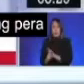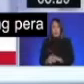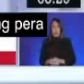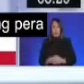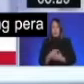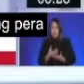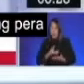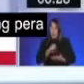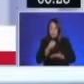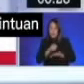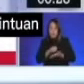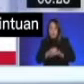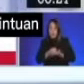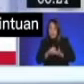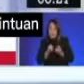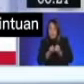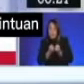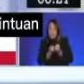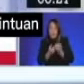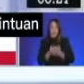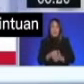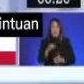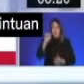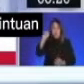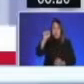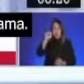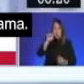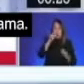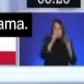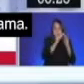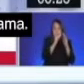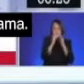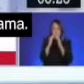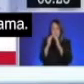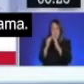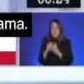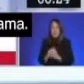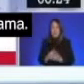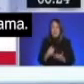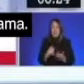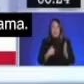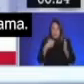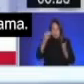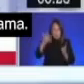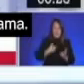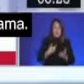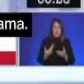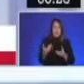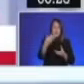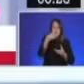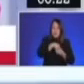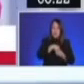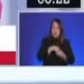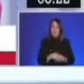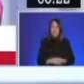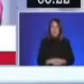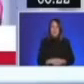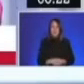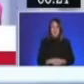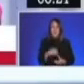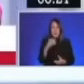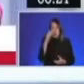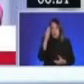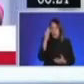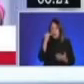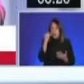ng sariling pera, sa mga kumakatok sa mga pintuan para ayain yung ibang sumama. Ang dahilan